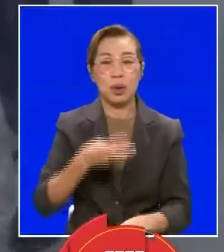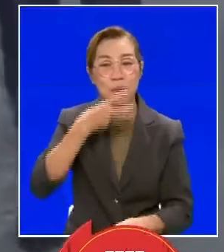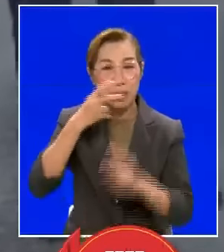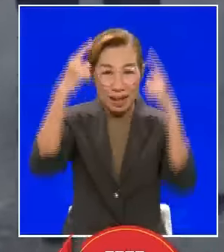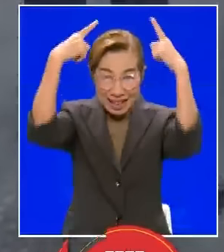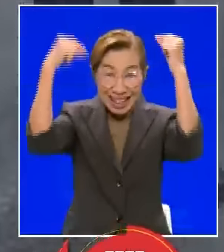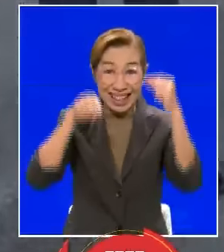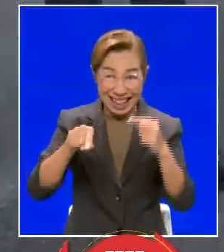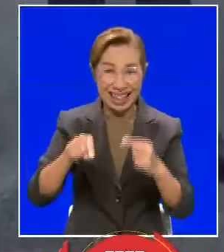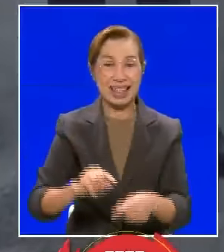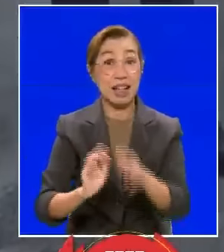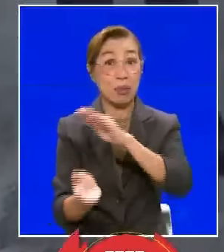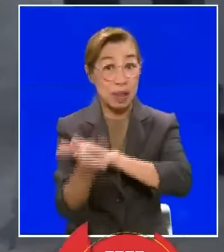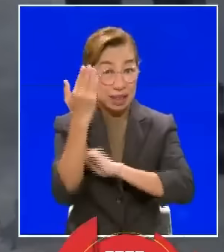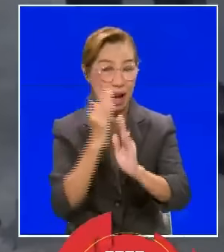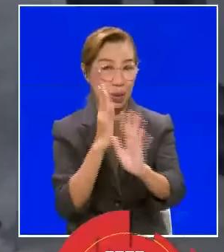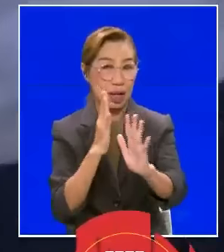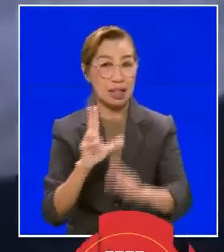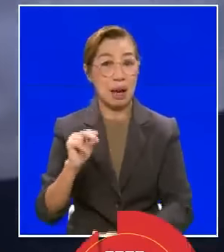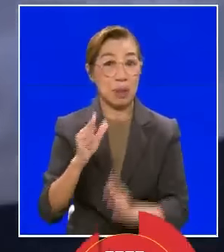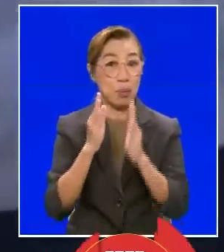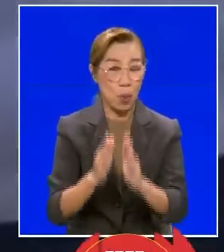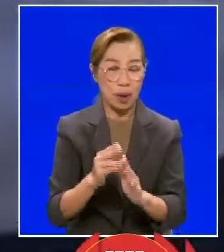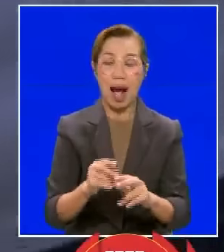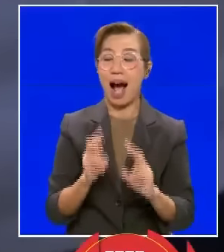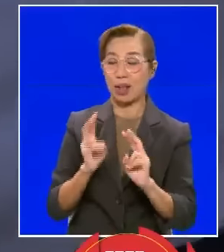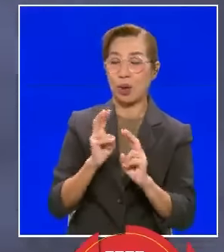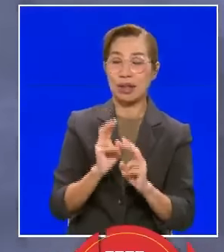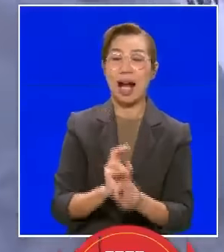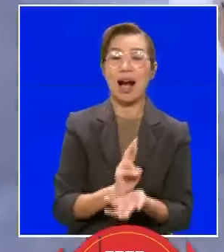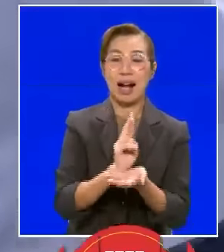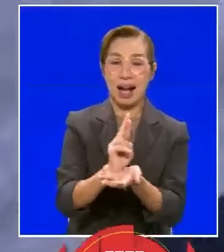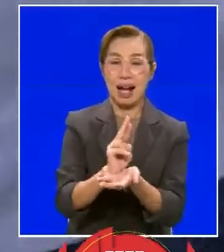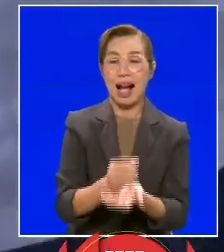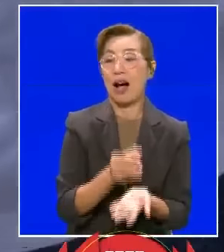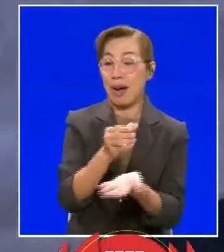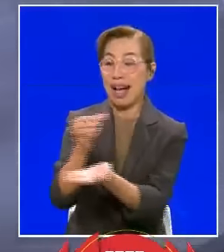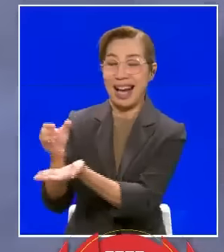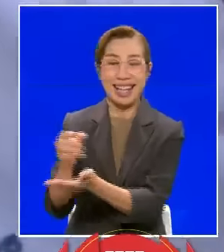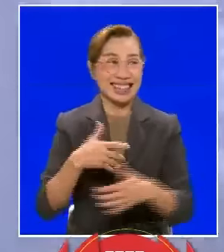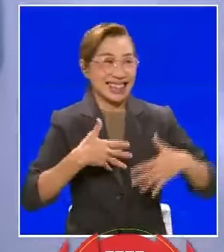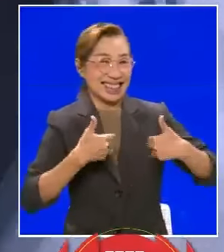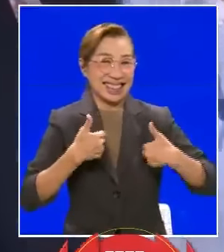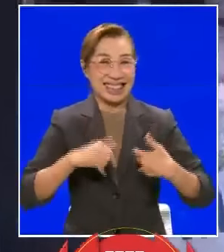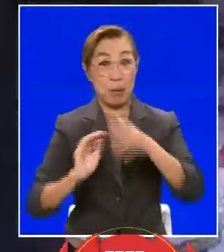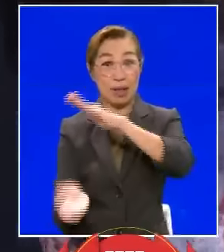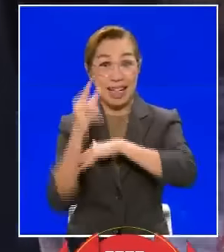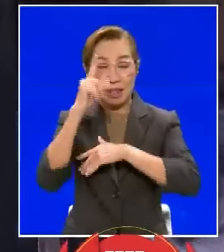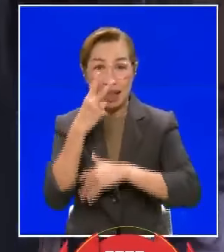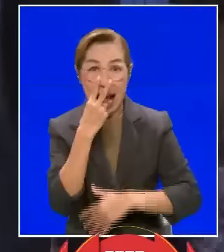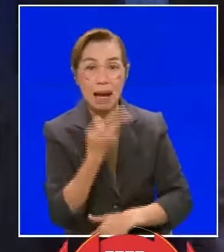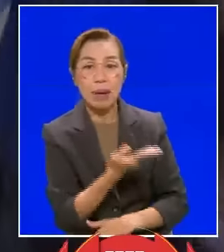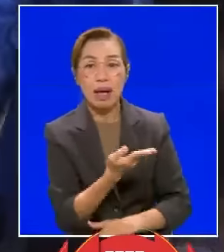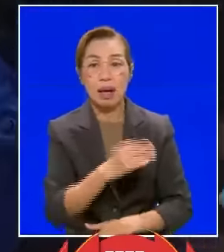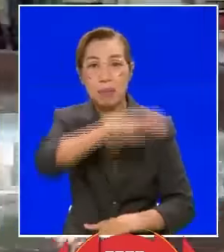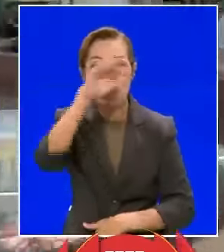จากตุ๊กตาคนที่มาเช้า30คนรับกันไปลาบูบูด้วยความดีใจนะครับโอ้ภูมิใจตื่นเช้าโอ้โหนี่ไงน้อง